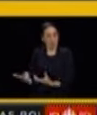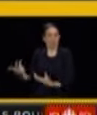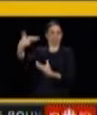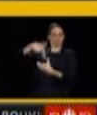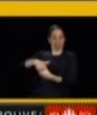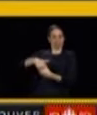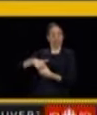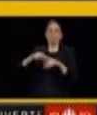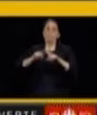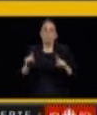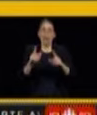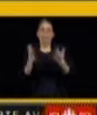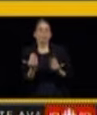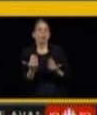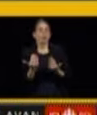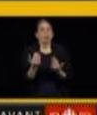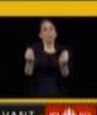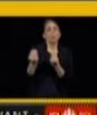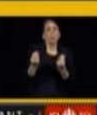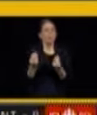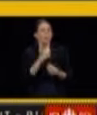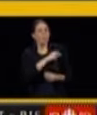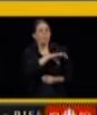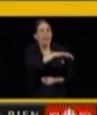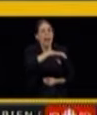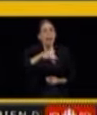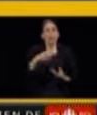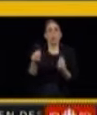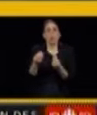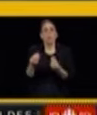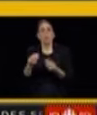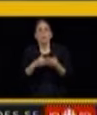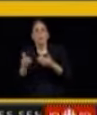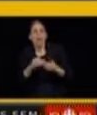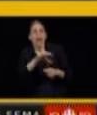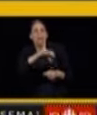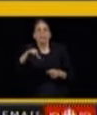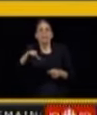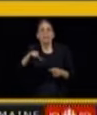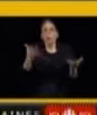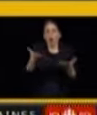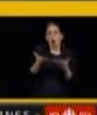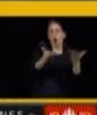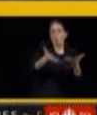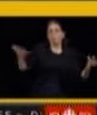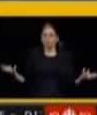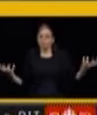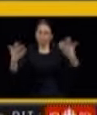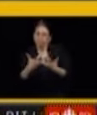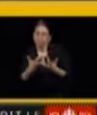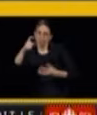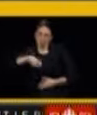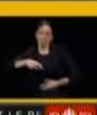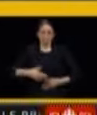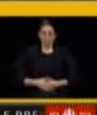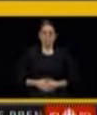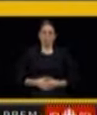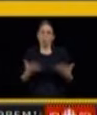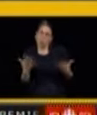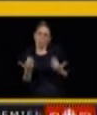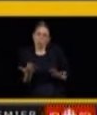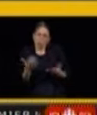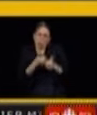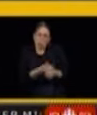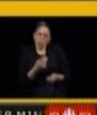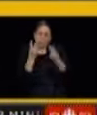besoins dans le réseau. Il faut qu'il y ait une équivalence en termes de ce qu'on peut offrir et les besoins qu'il y a. Et tout le